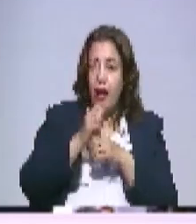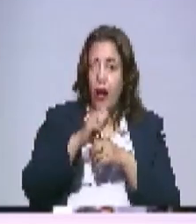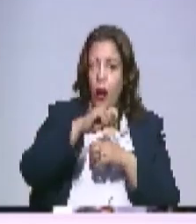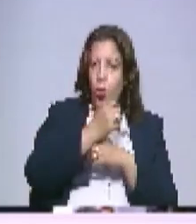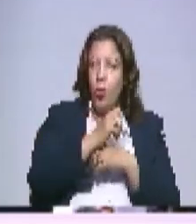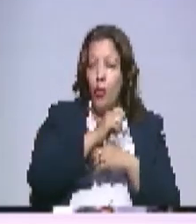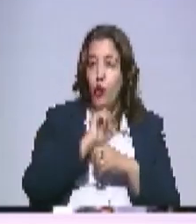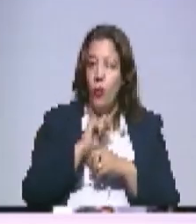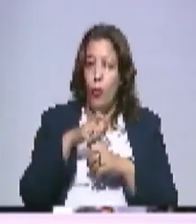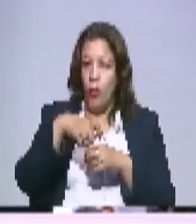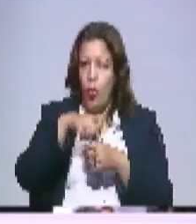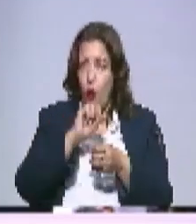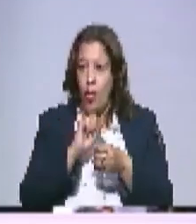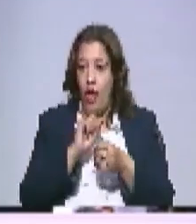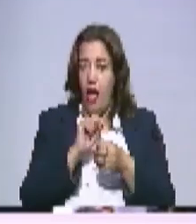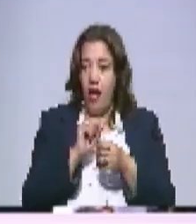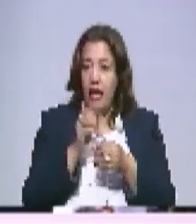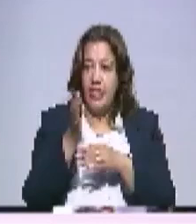تخزين الارنبيط ولا